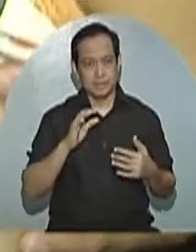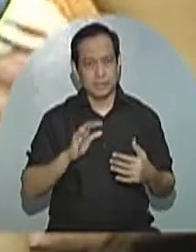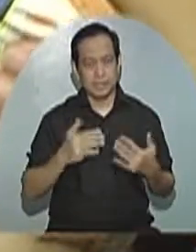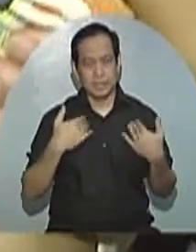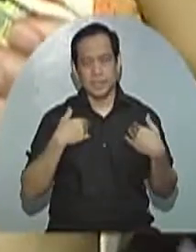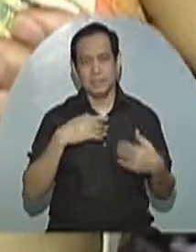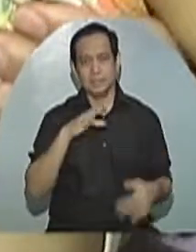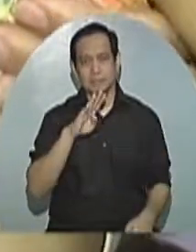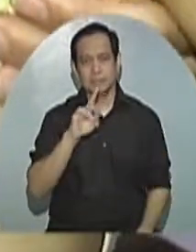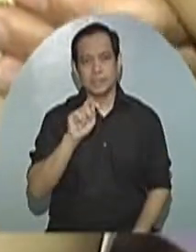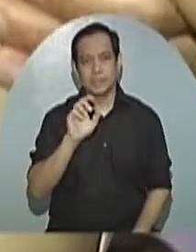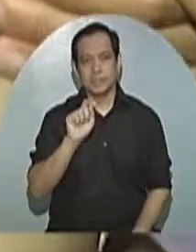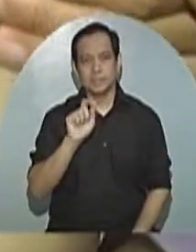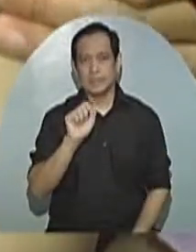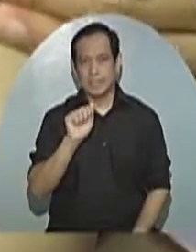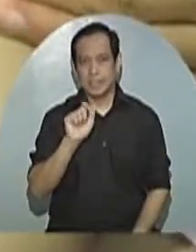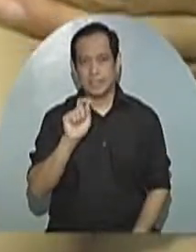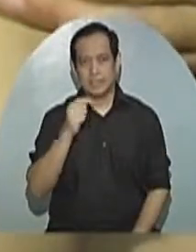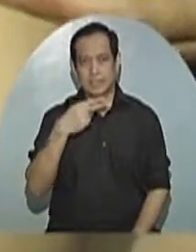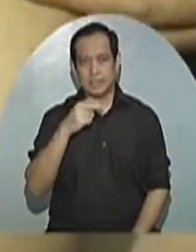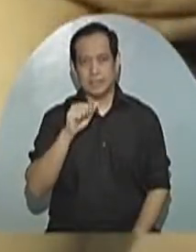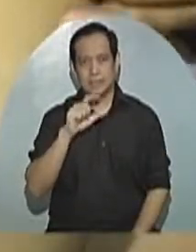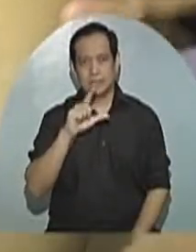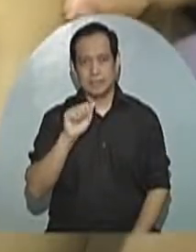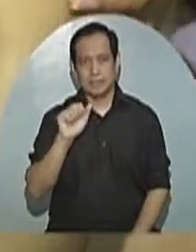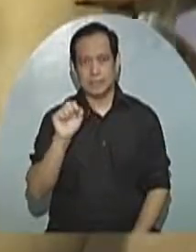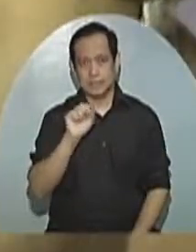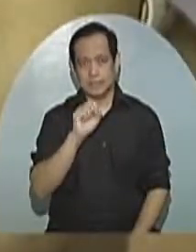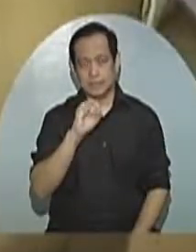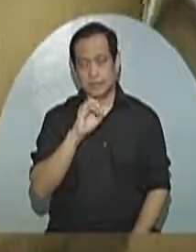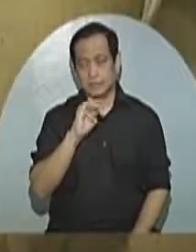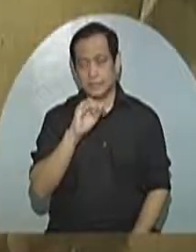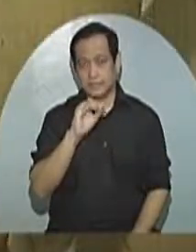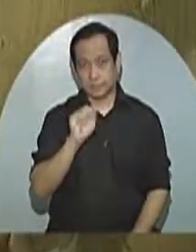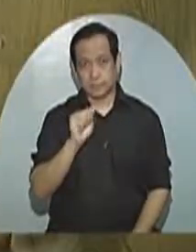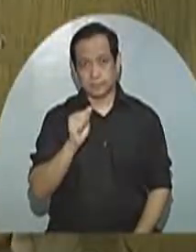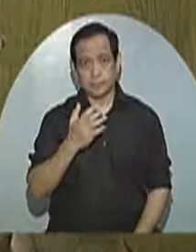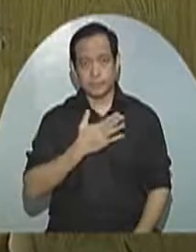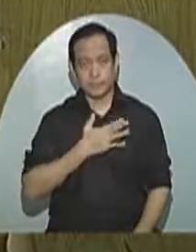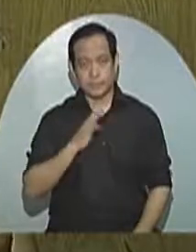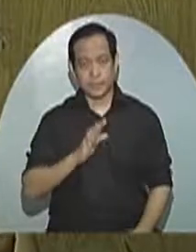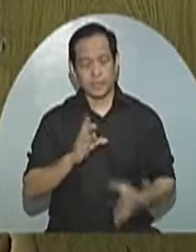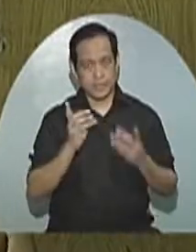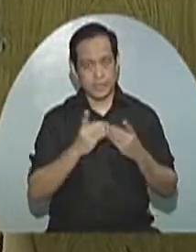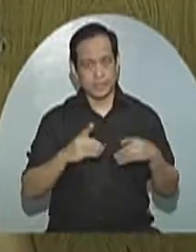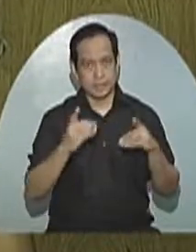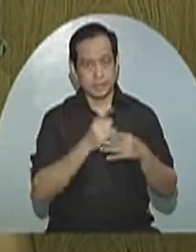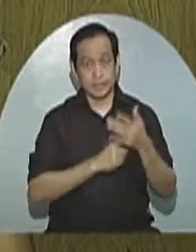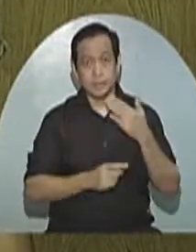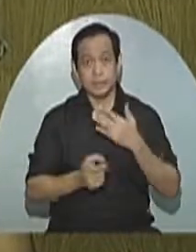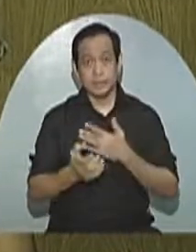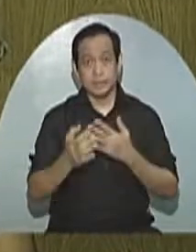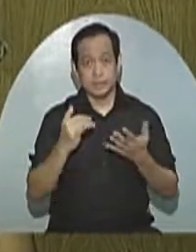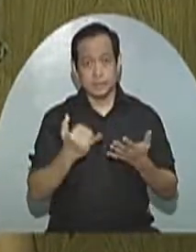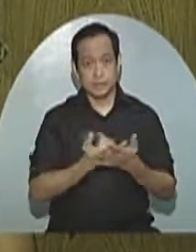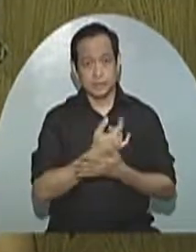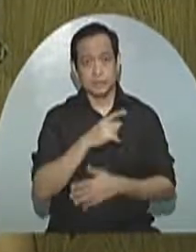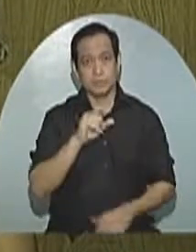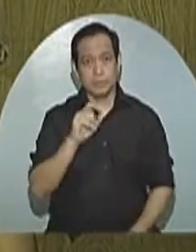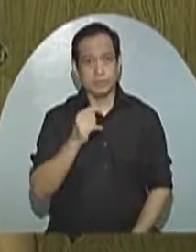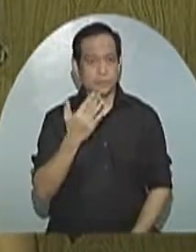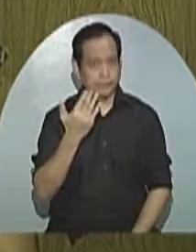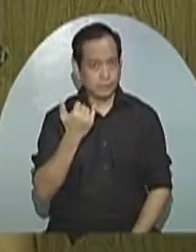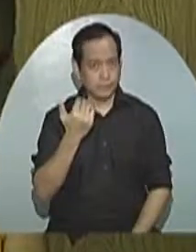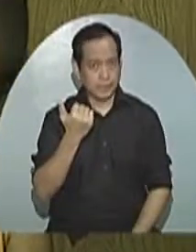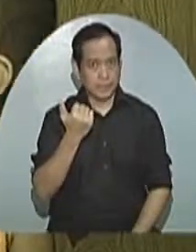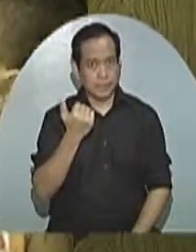thalassemia. Ayon sa kanyang ina, na-diagnose po yung anak ko noong January